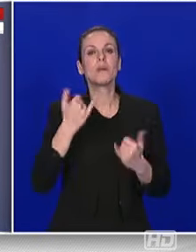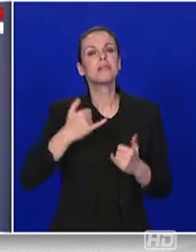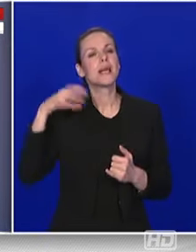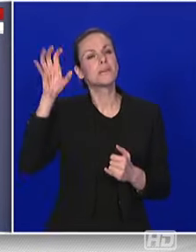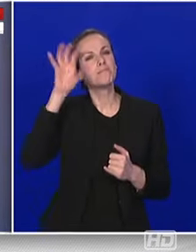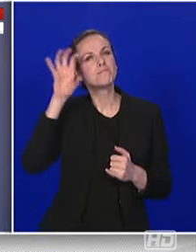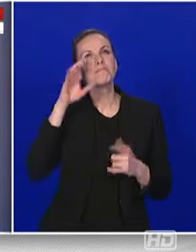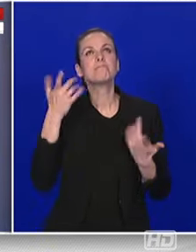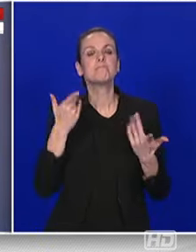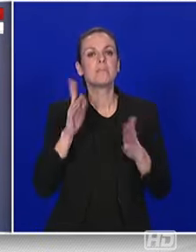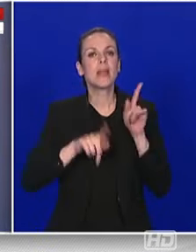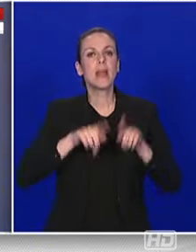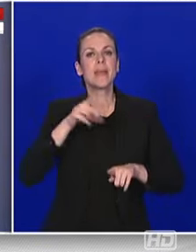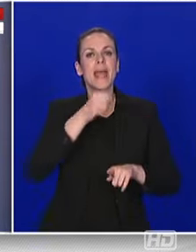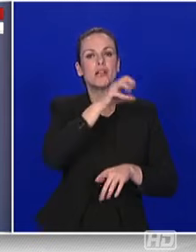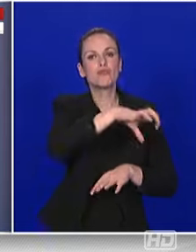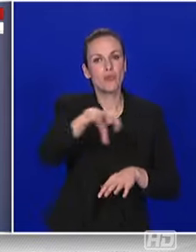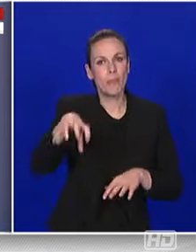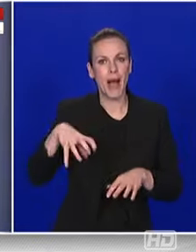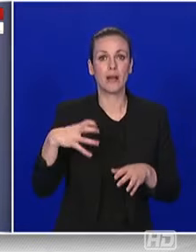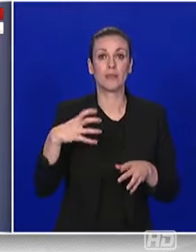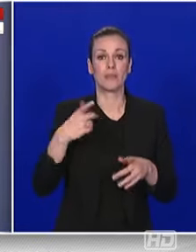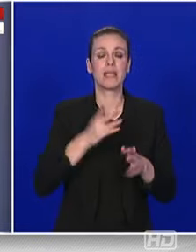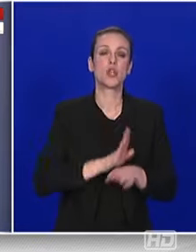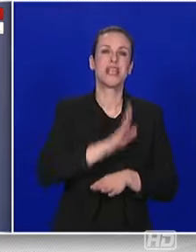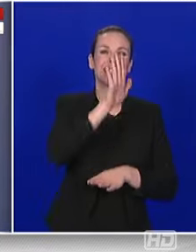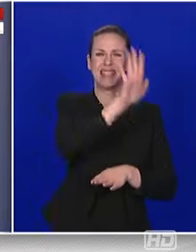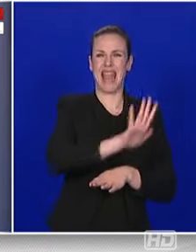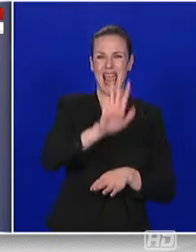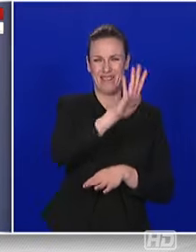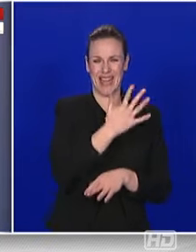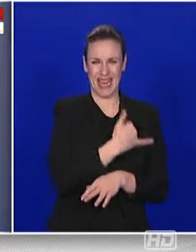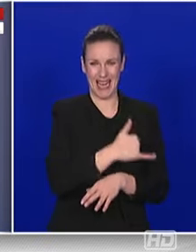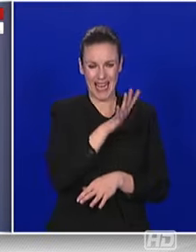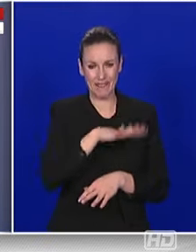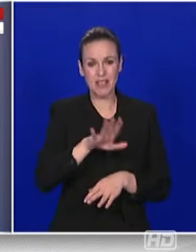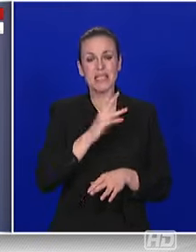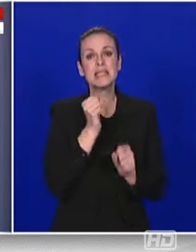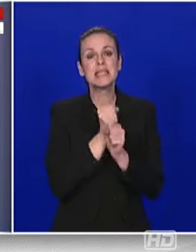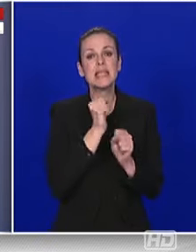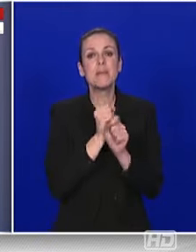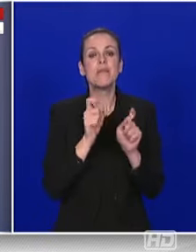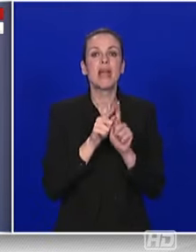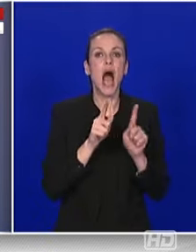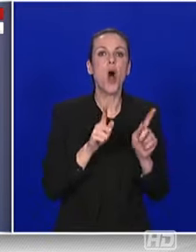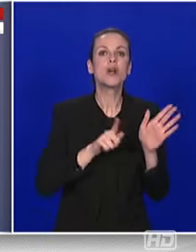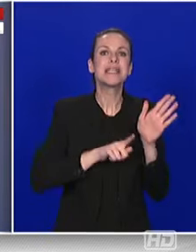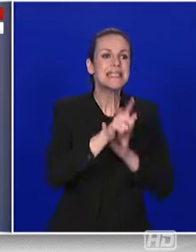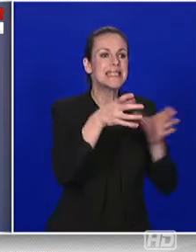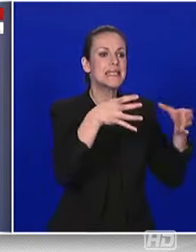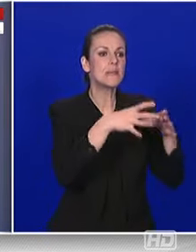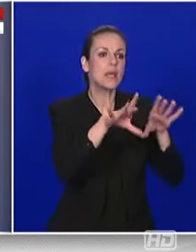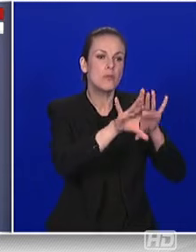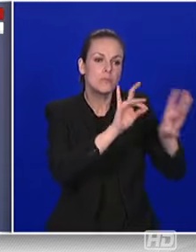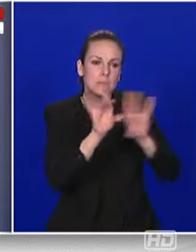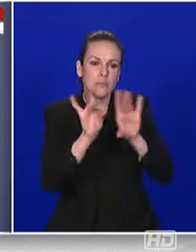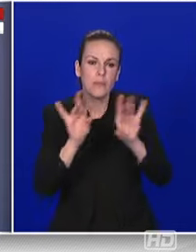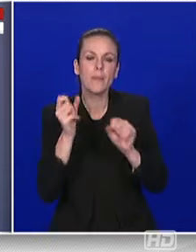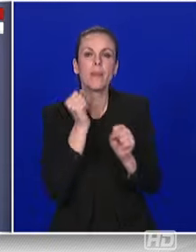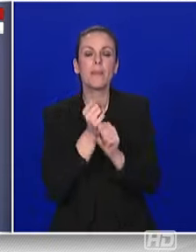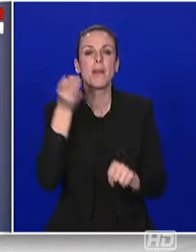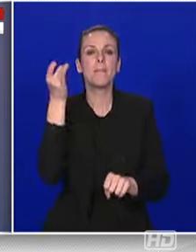nekim županijama, naročito dakle sjeverne Hrvatske, da bi se provelo ciljano u određenim subpopulacijama, da bi se provelo